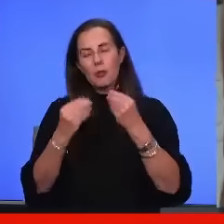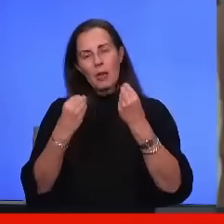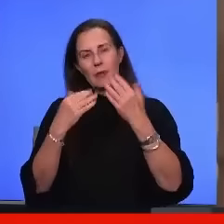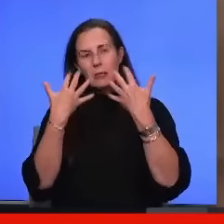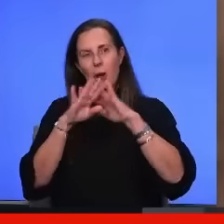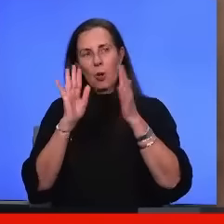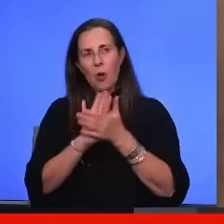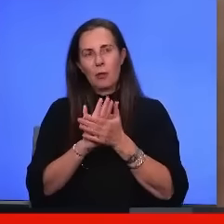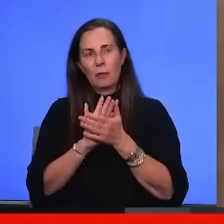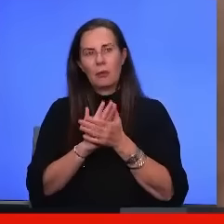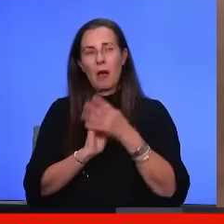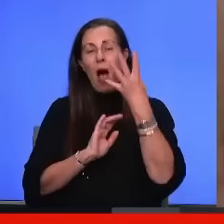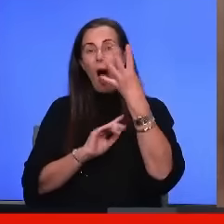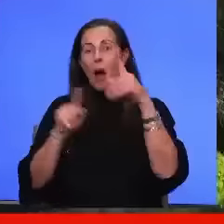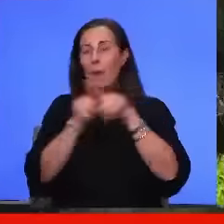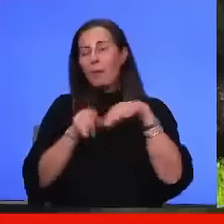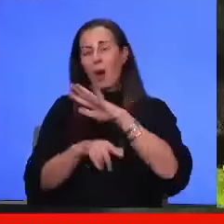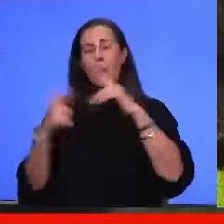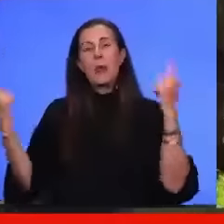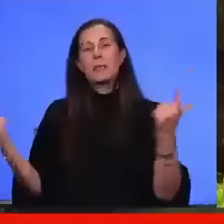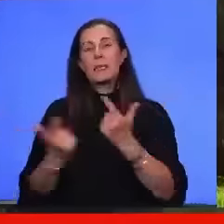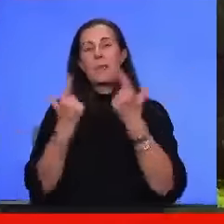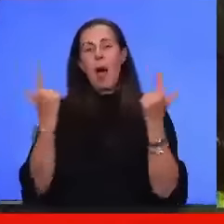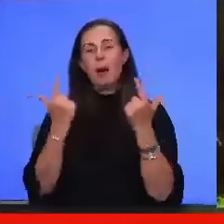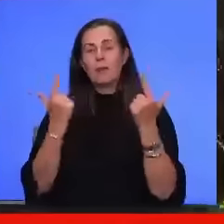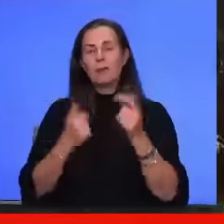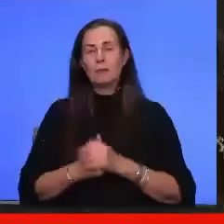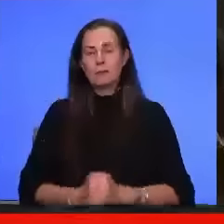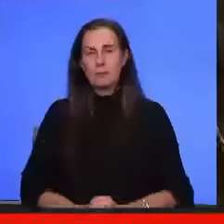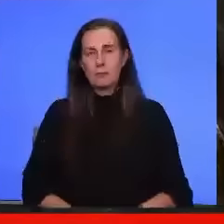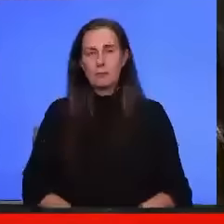נספר. על ארבעה אחים שבילו במסיבת נובה.